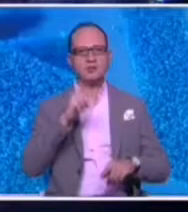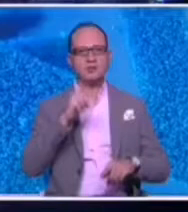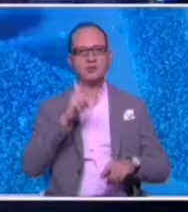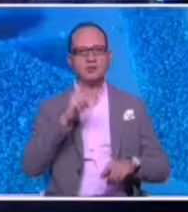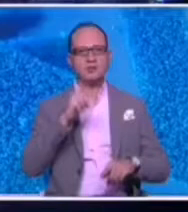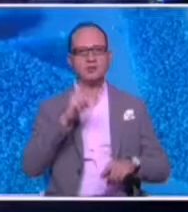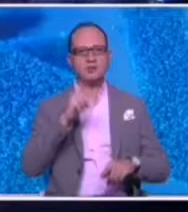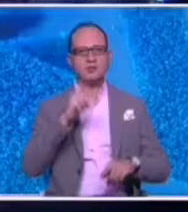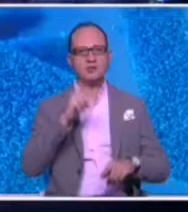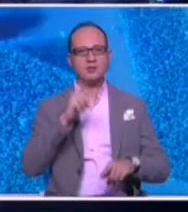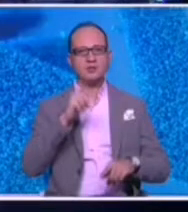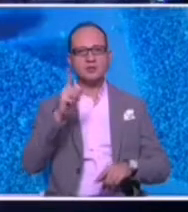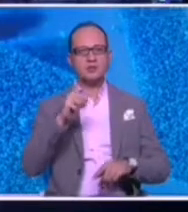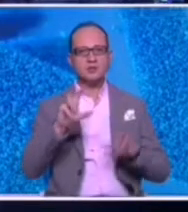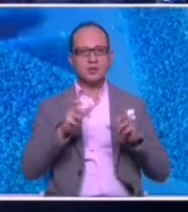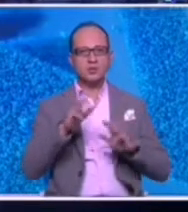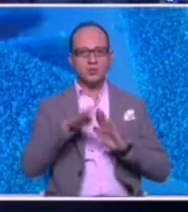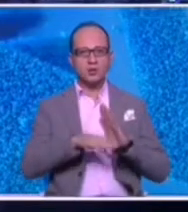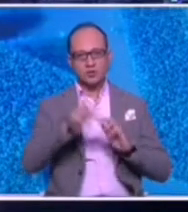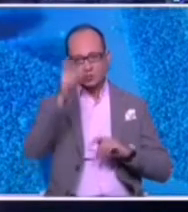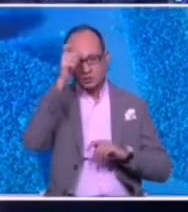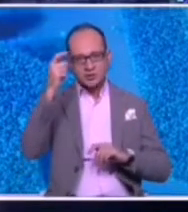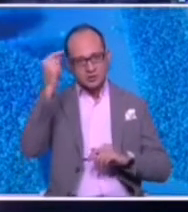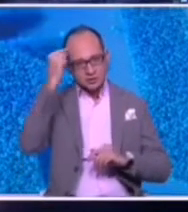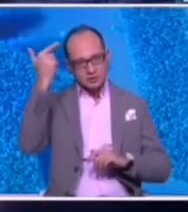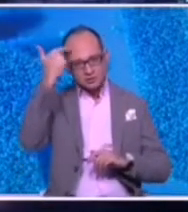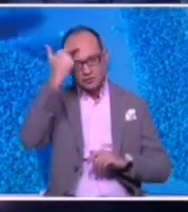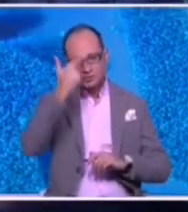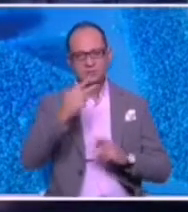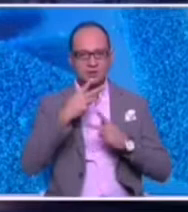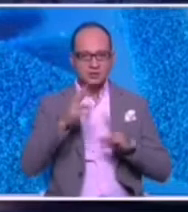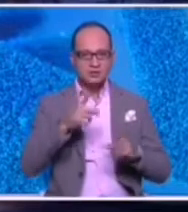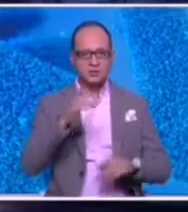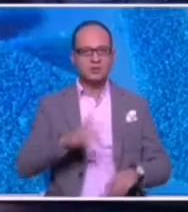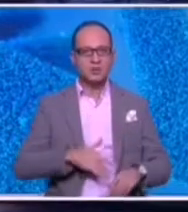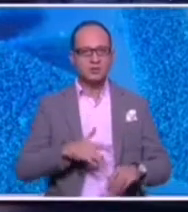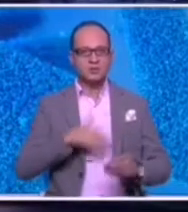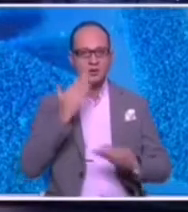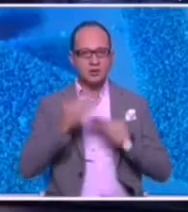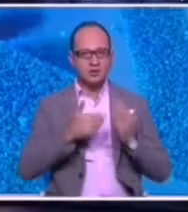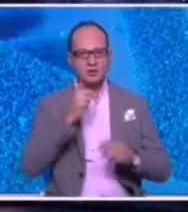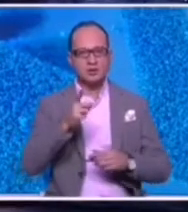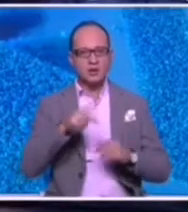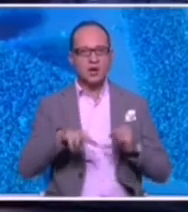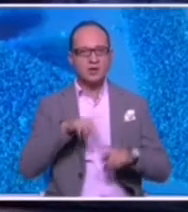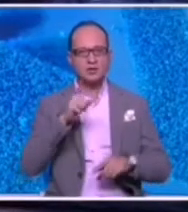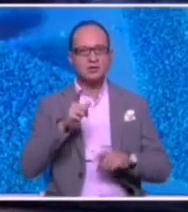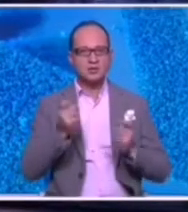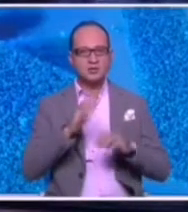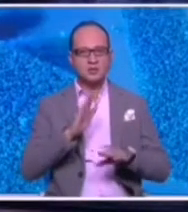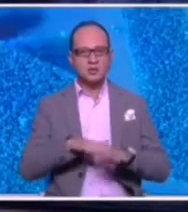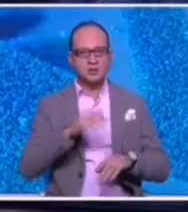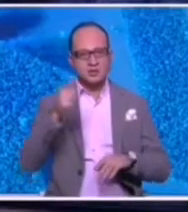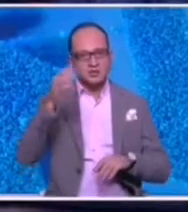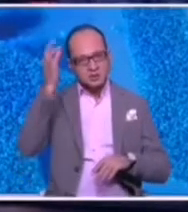Amerikalı şarkıcı Erkan'ın bir radyo programında Türkiye'de saç ektirdiğini açıkladı ve memnuniyetini paylaştı aykan'ın işlemini